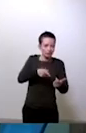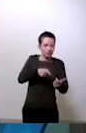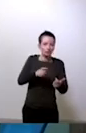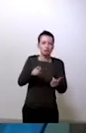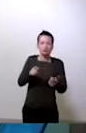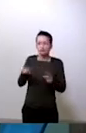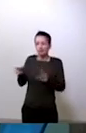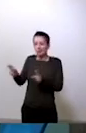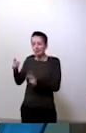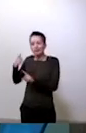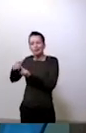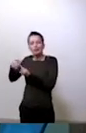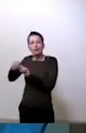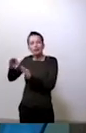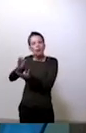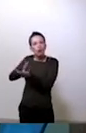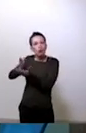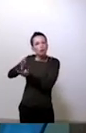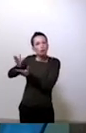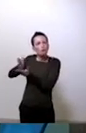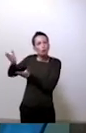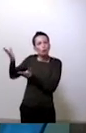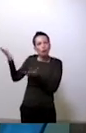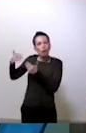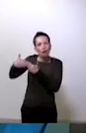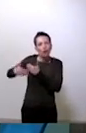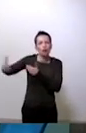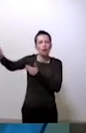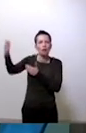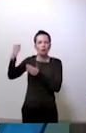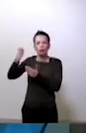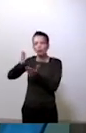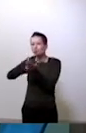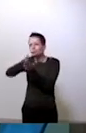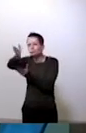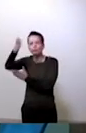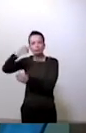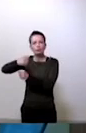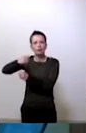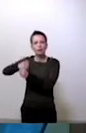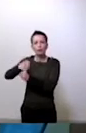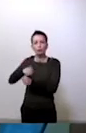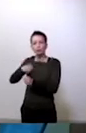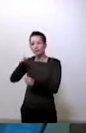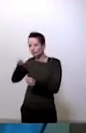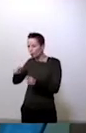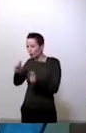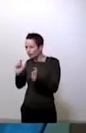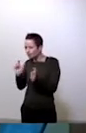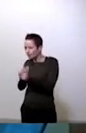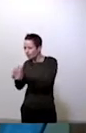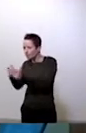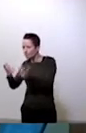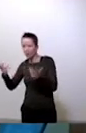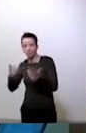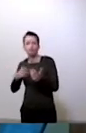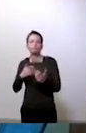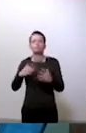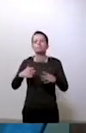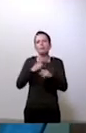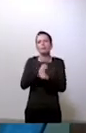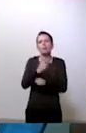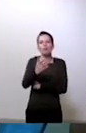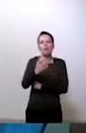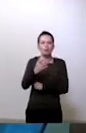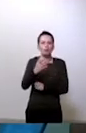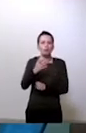très en détail sur les orientations et les axes de travail que nous avons identifiés. Rapidement, sur cette